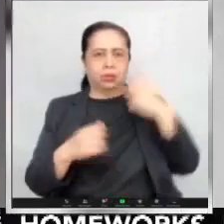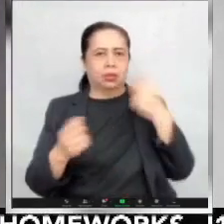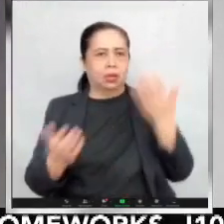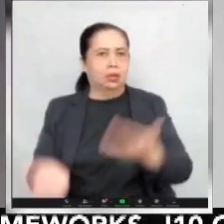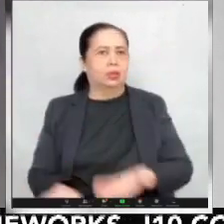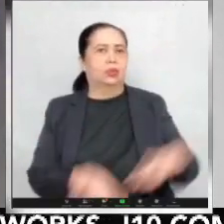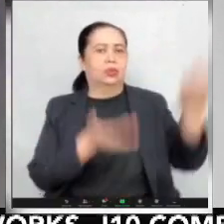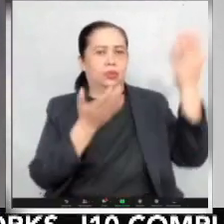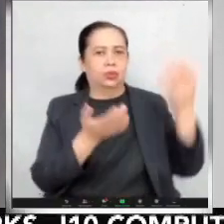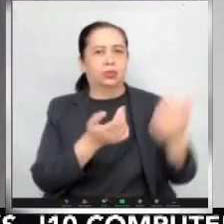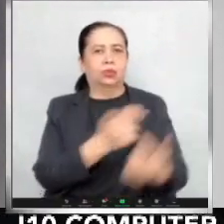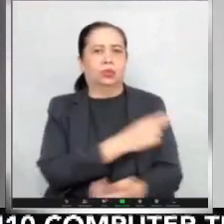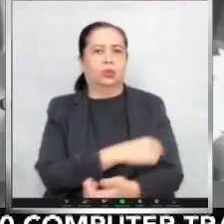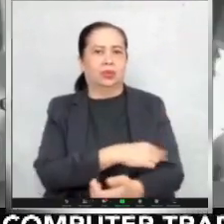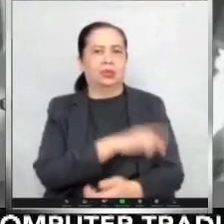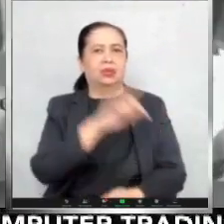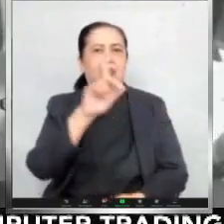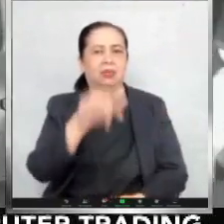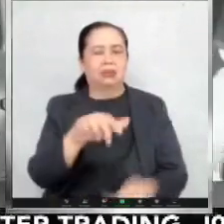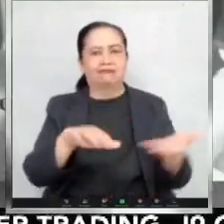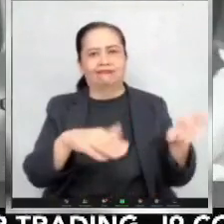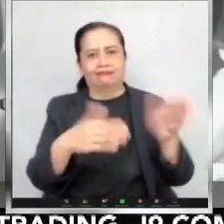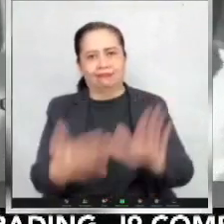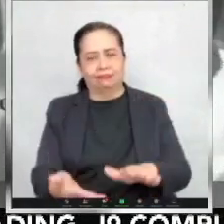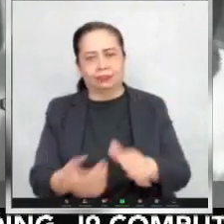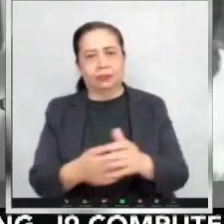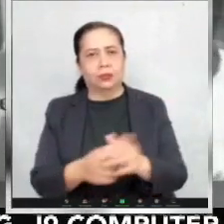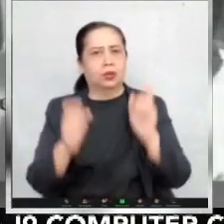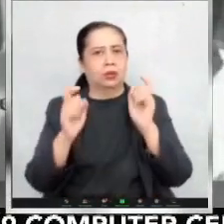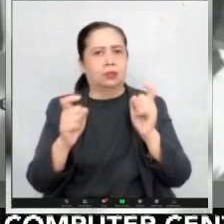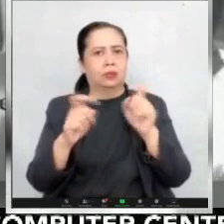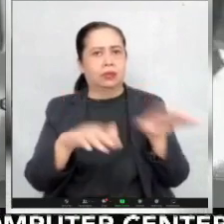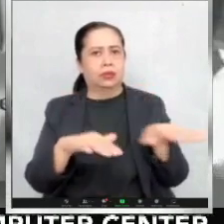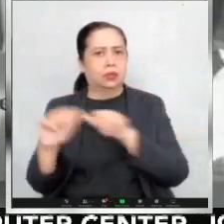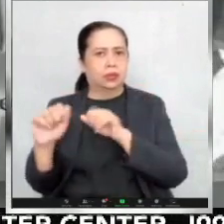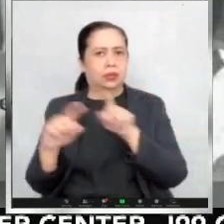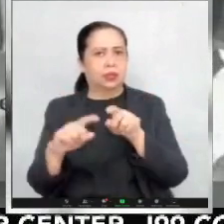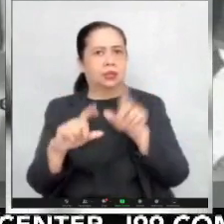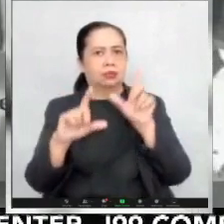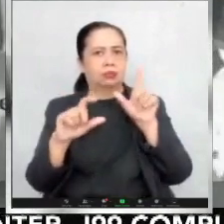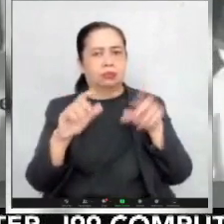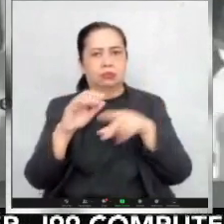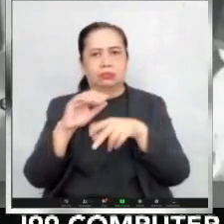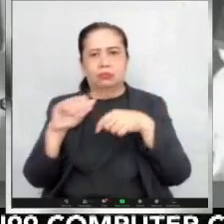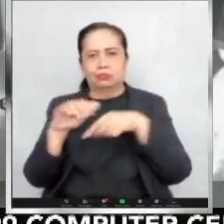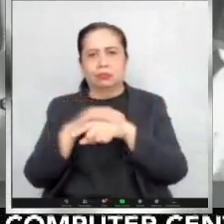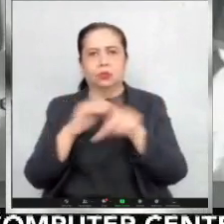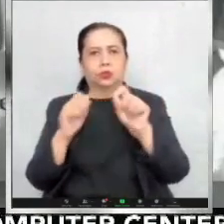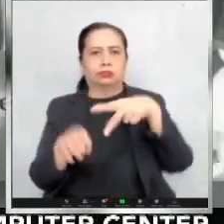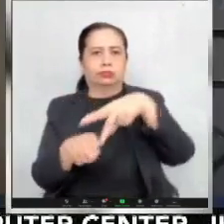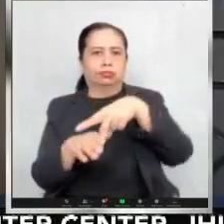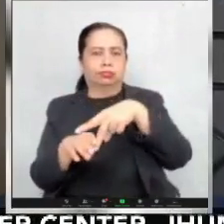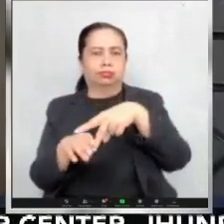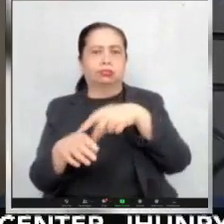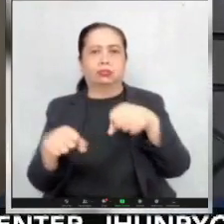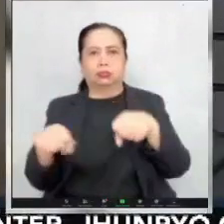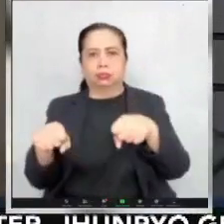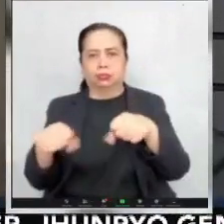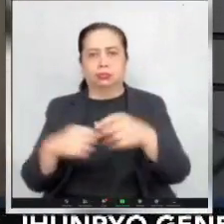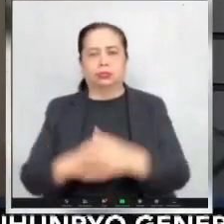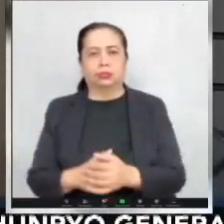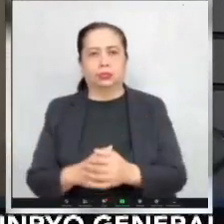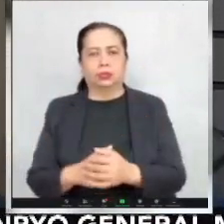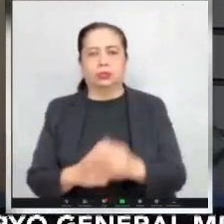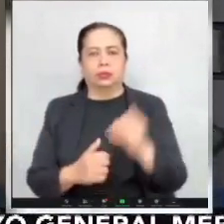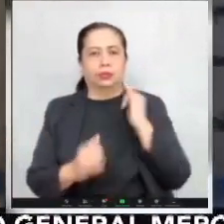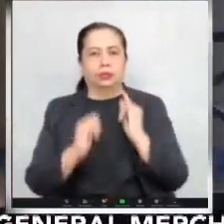pero idiniklarang dead on arrival. Mabilis namang umalis sa lugar ang suspect sakay na nag-aabang sa kanyang motorsiklo. Tumanggi muna ang magbigay